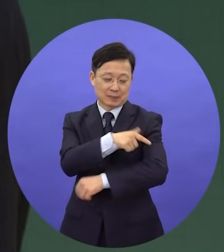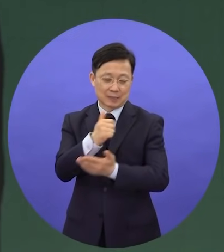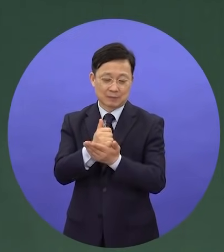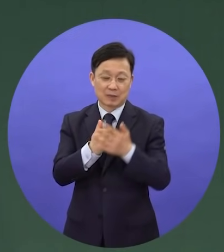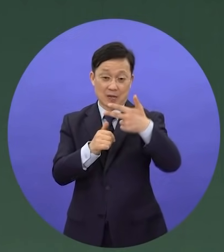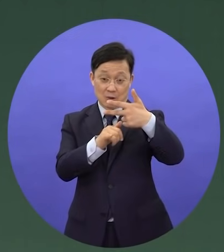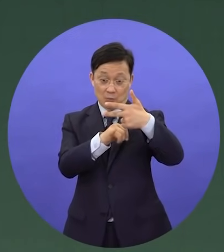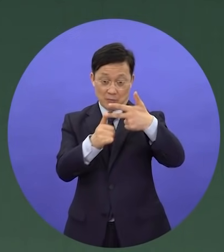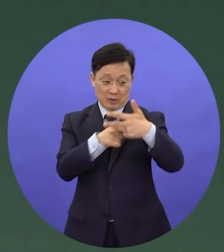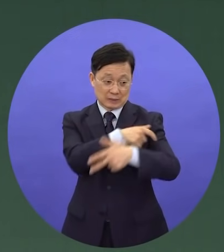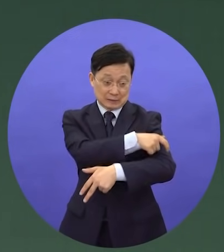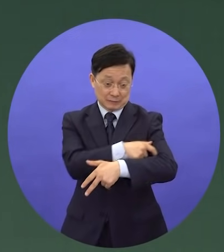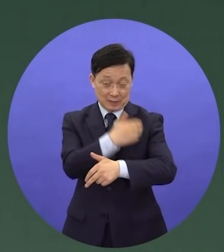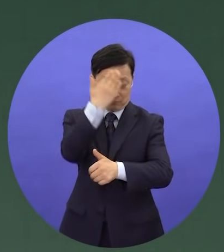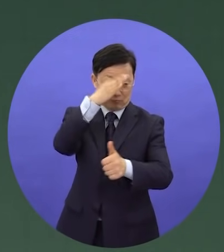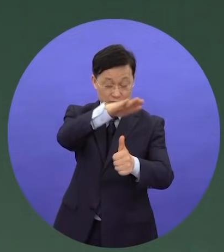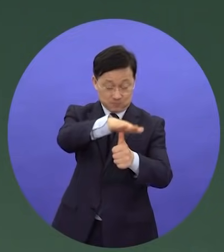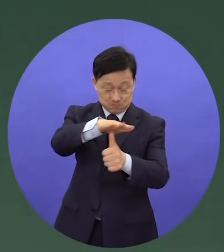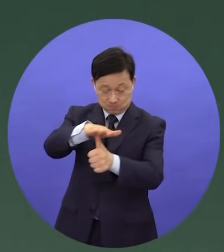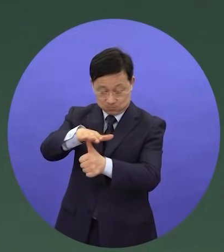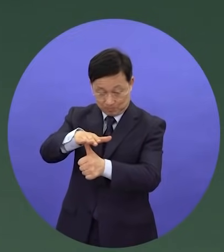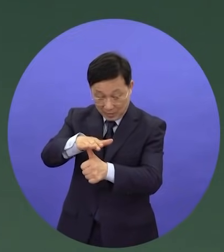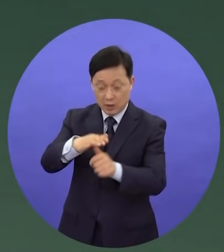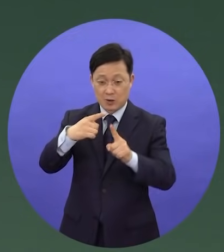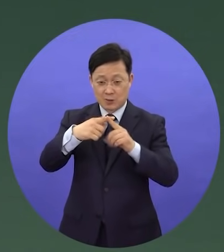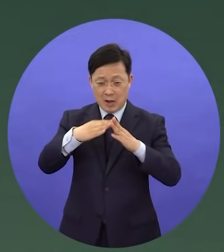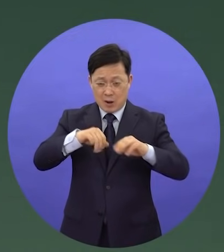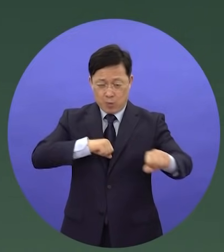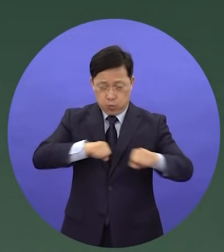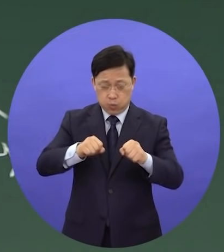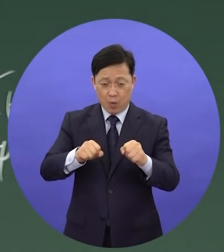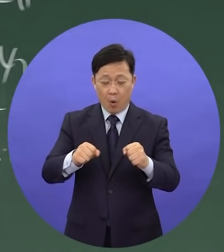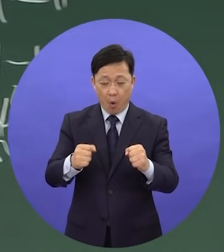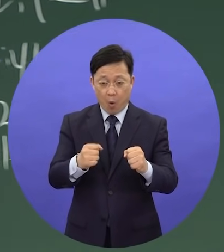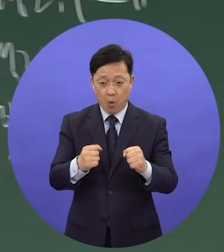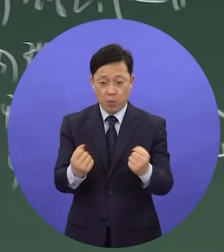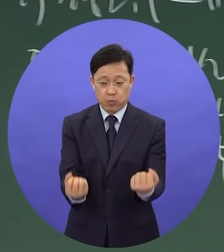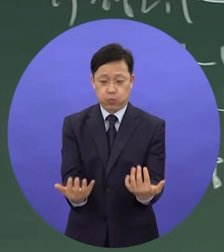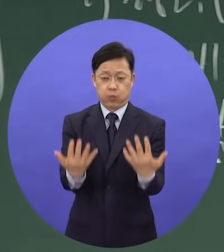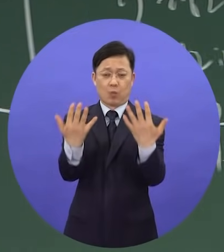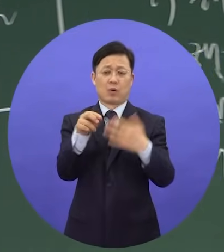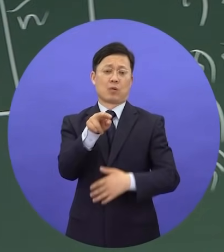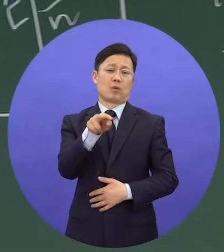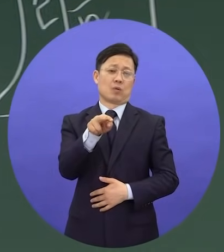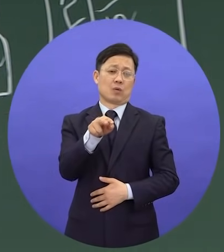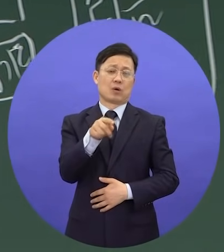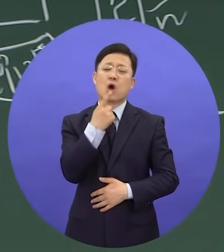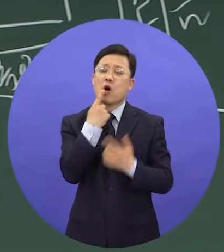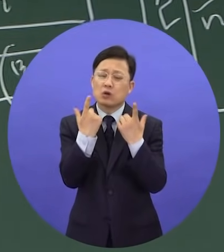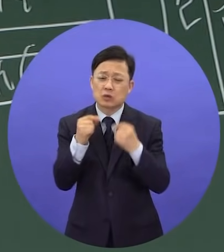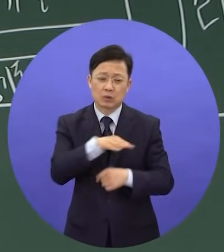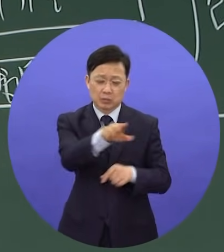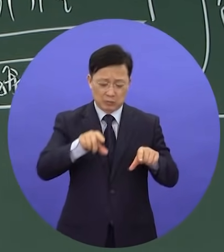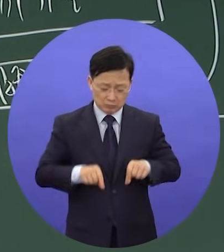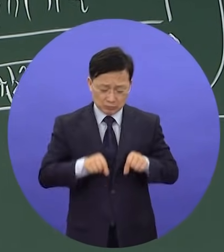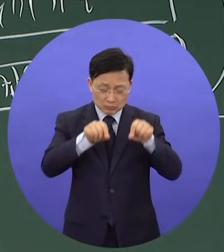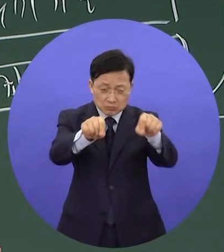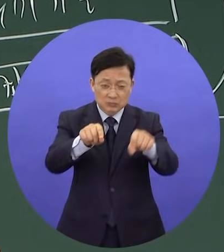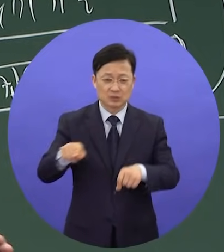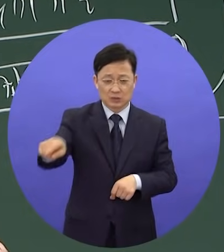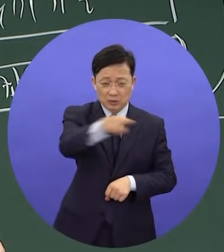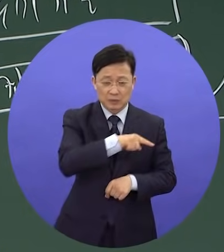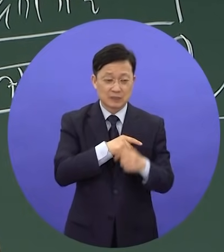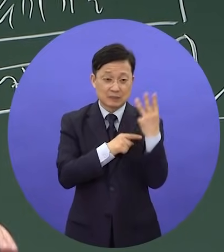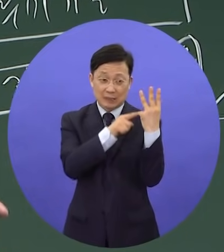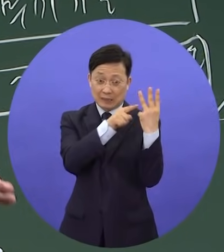8. 이겁니다. It's this. 여러분이 지금부터 여러분이 힘 얻어야 다른 사람 힘을 줄 수 있다니까. I start